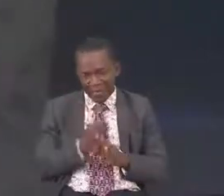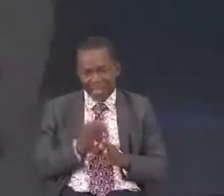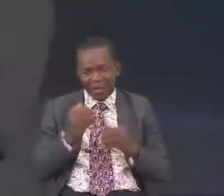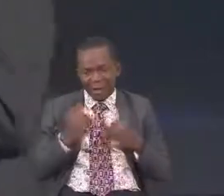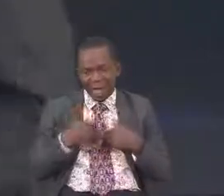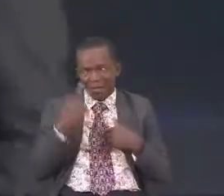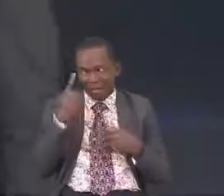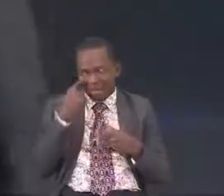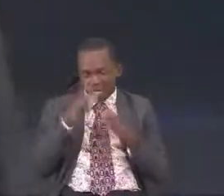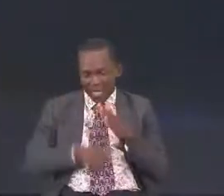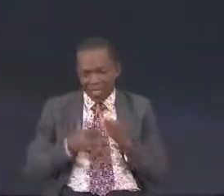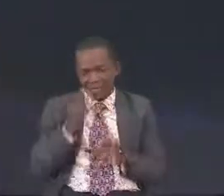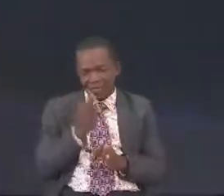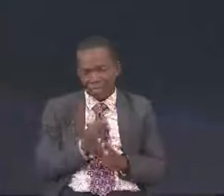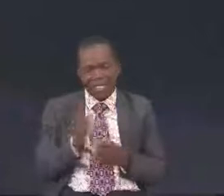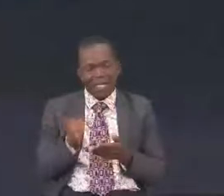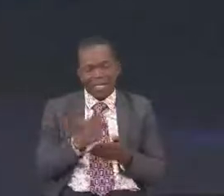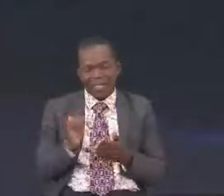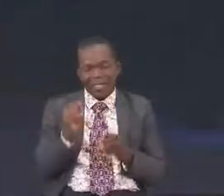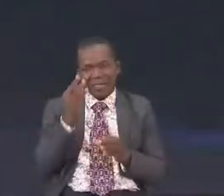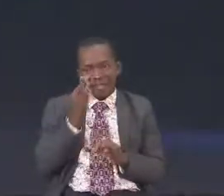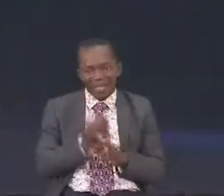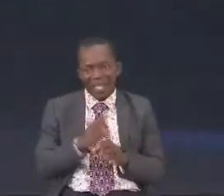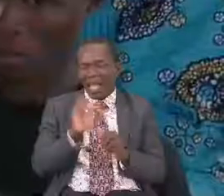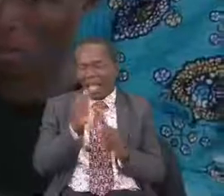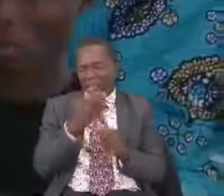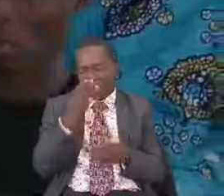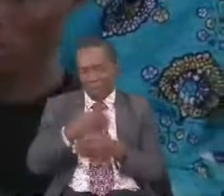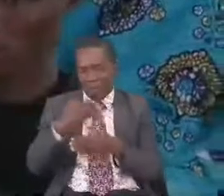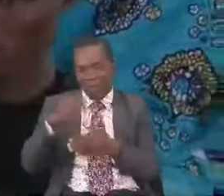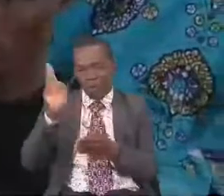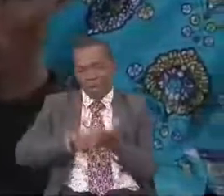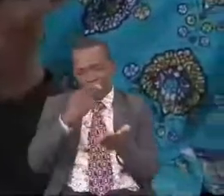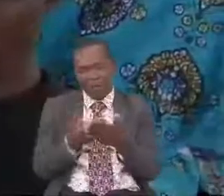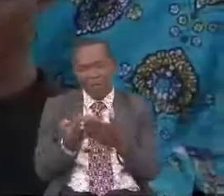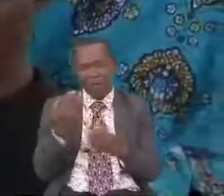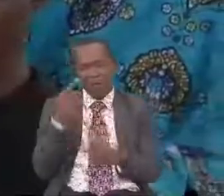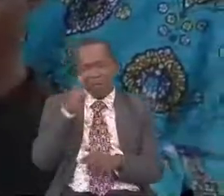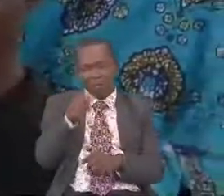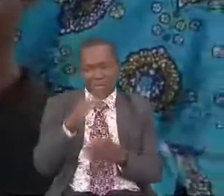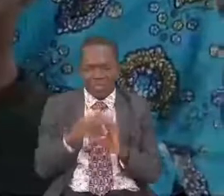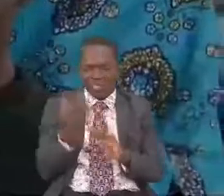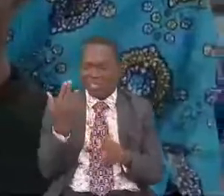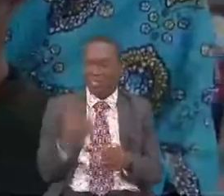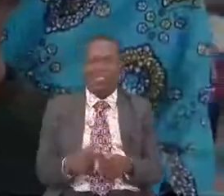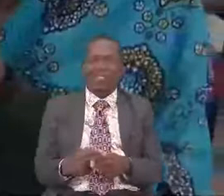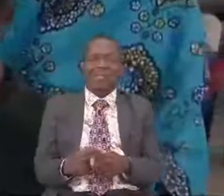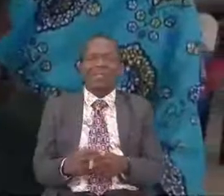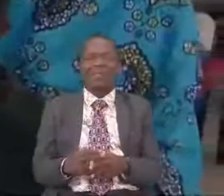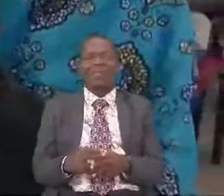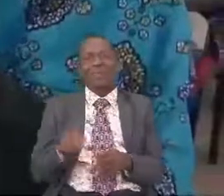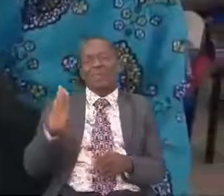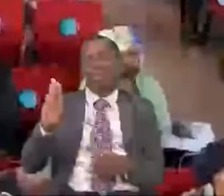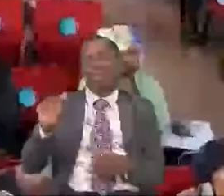chante, tout muraille tombera devant toi. Voyons ceci, en Actes des Apôtres chapitre 18,